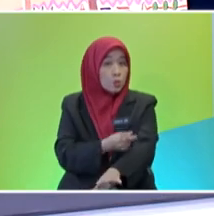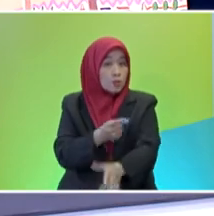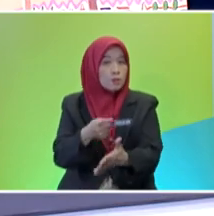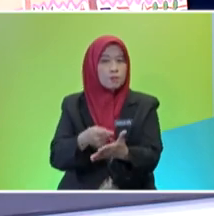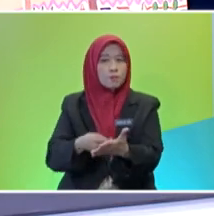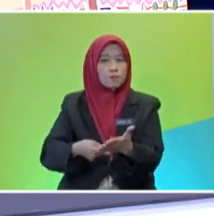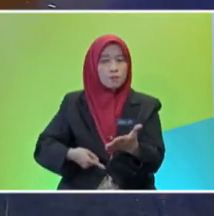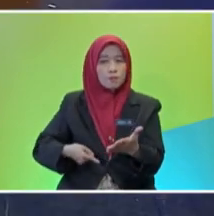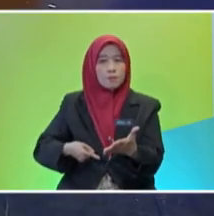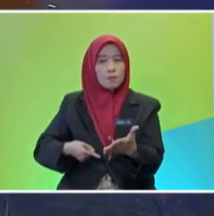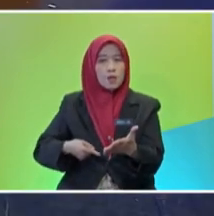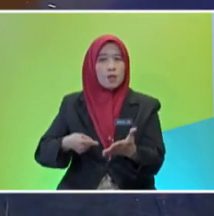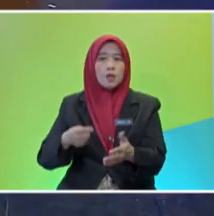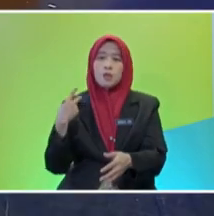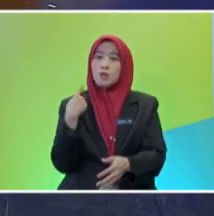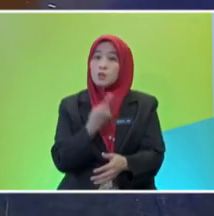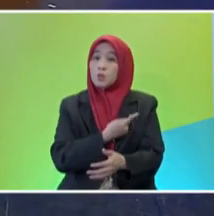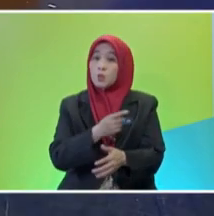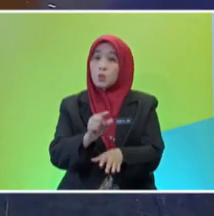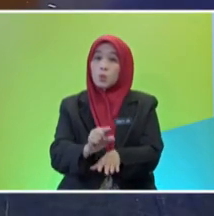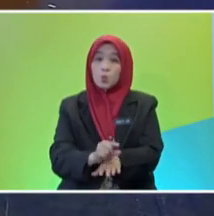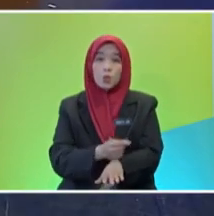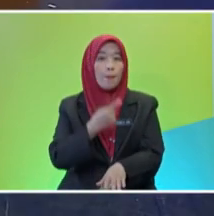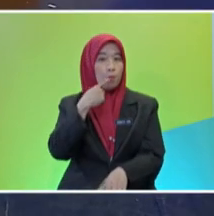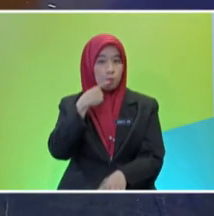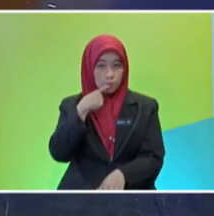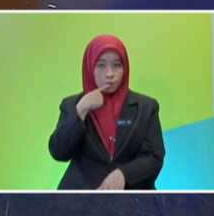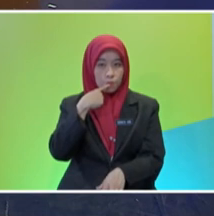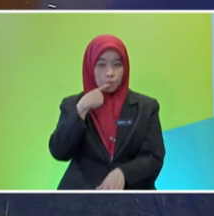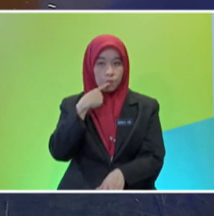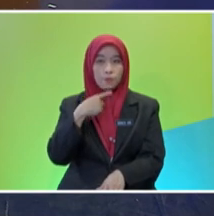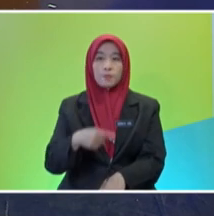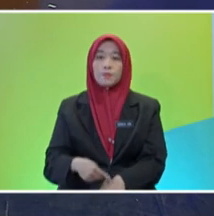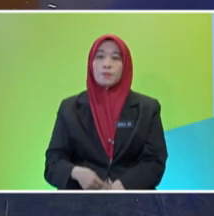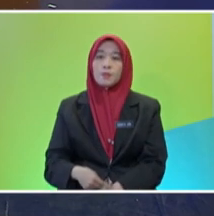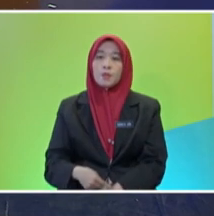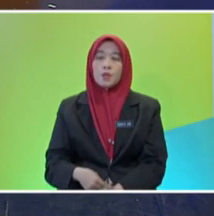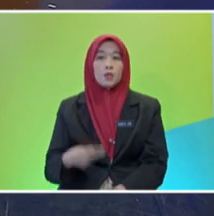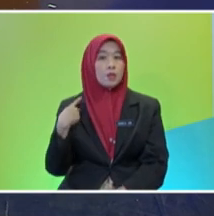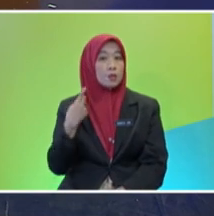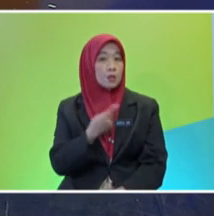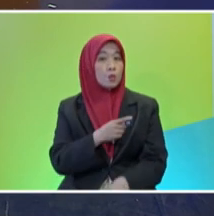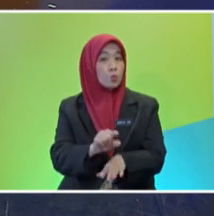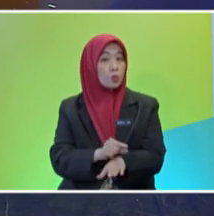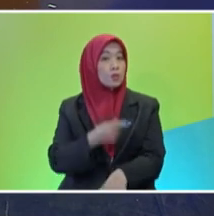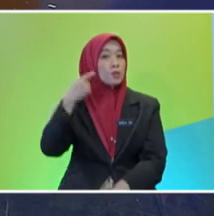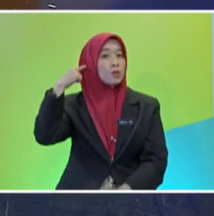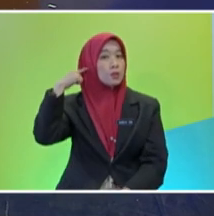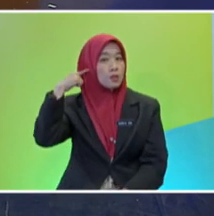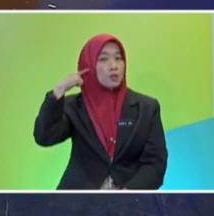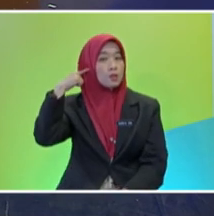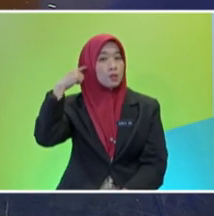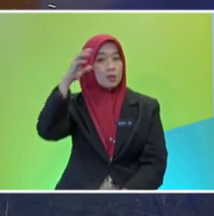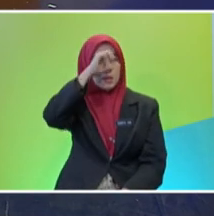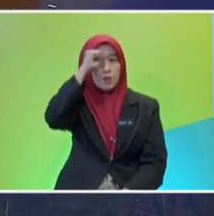Irfan? Kita menggunakan mulut. Okey. Dan kita gunakan telinga sebab